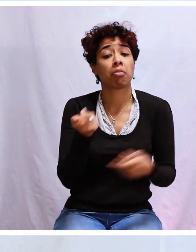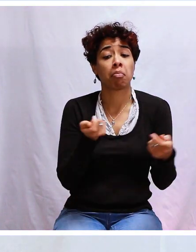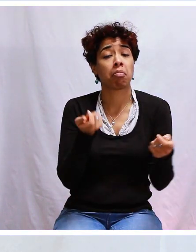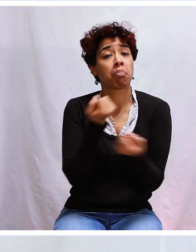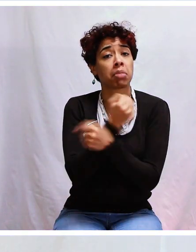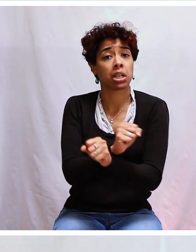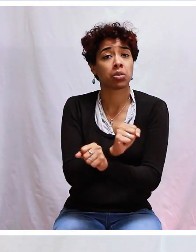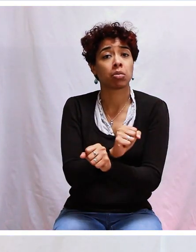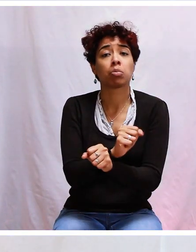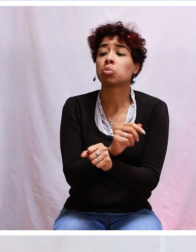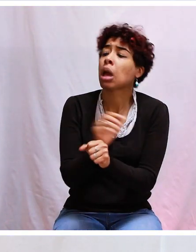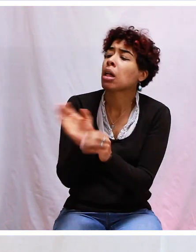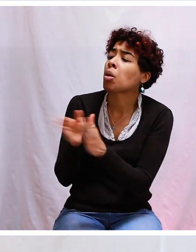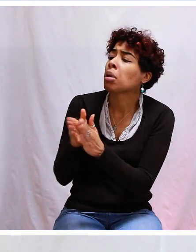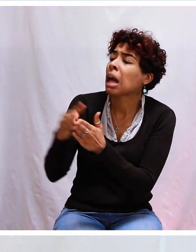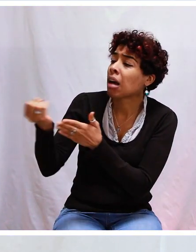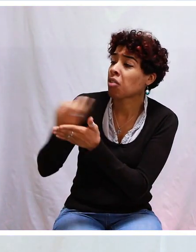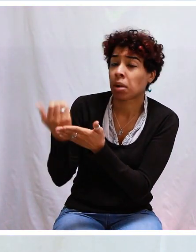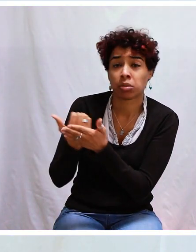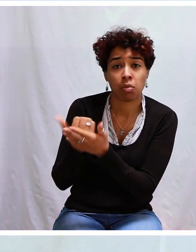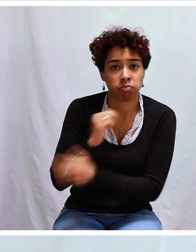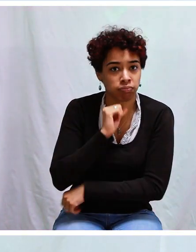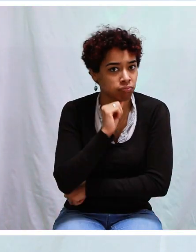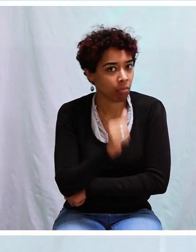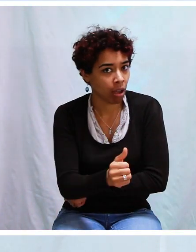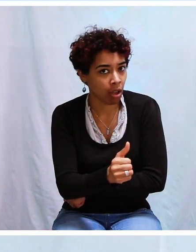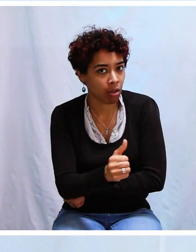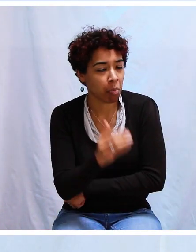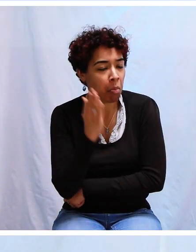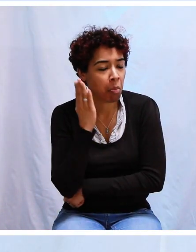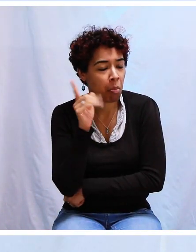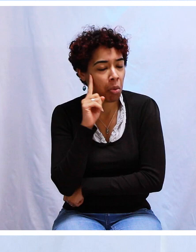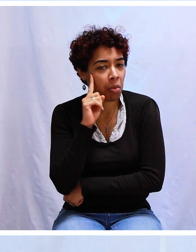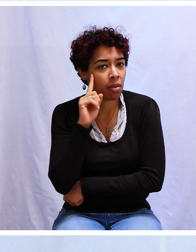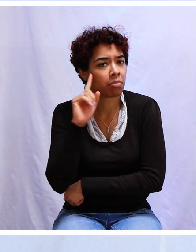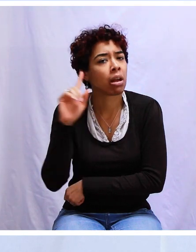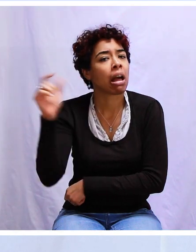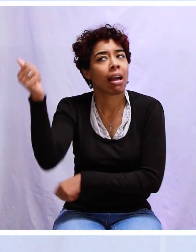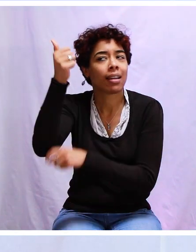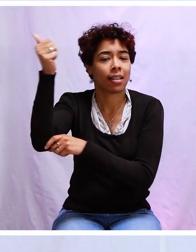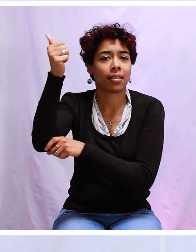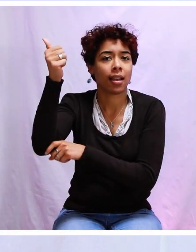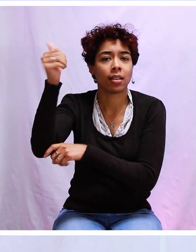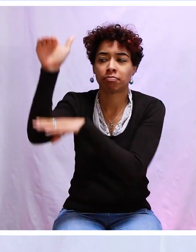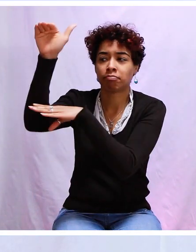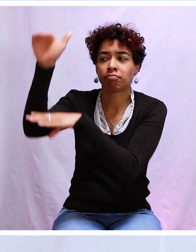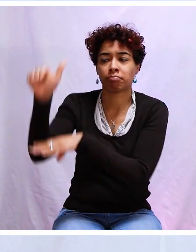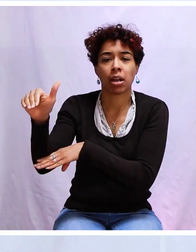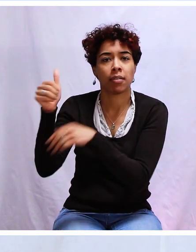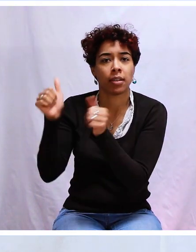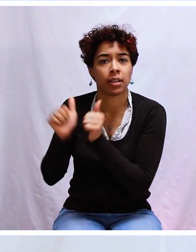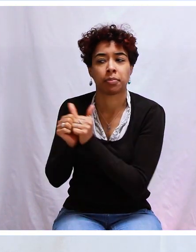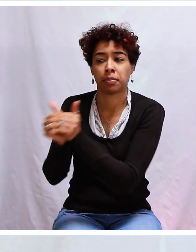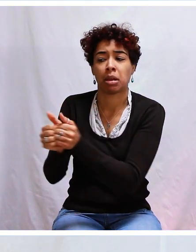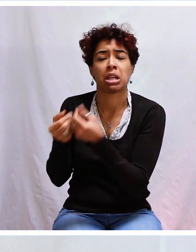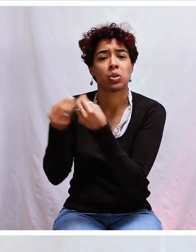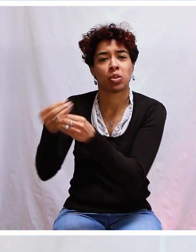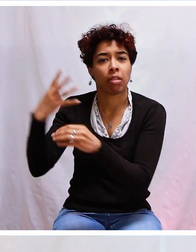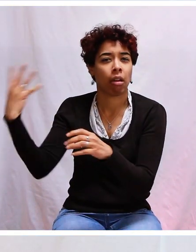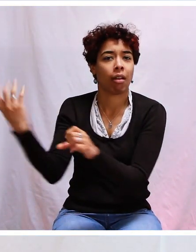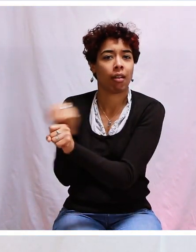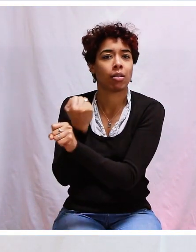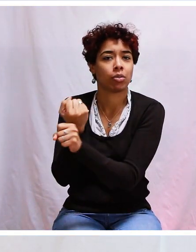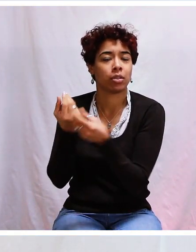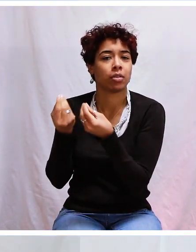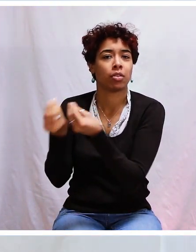aucune connaissance de ce que Joseph avait en main, parce que l'Éternel était avec lui. Et l'Éternel donnait de la réussite à ce qu'il